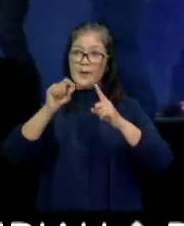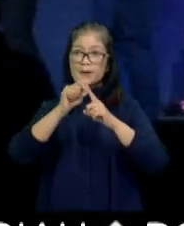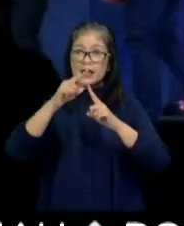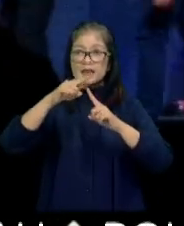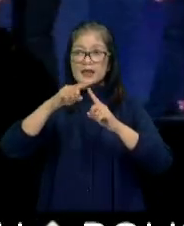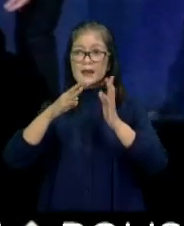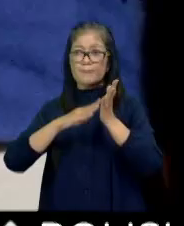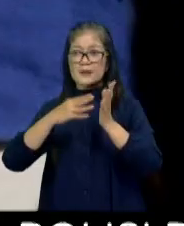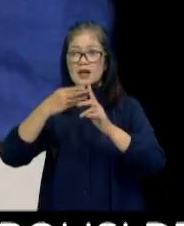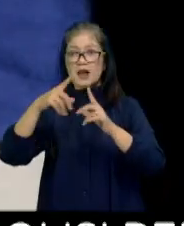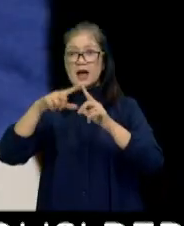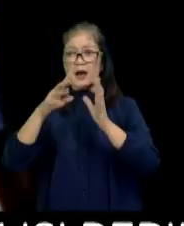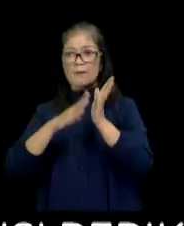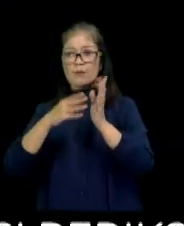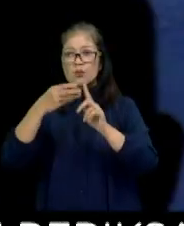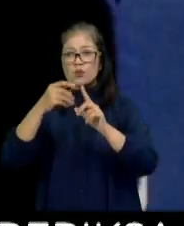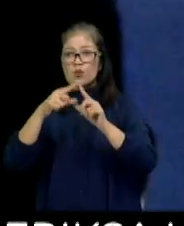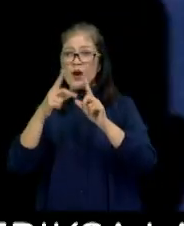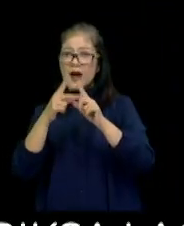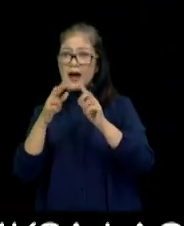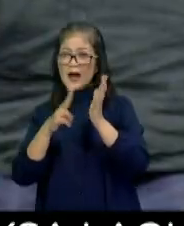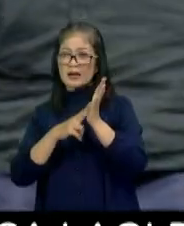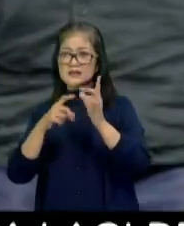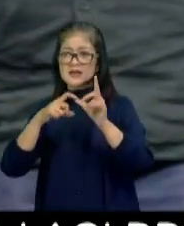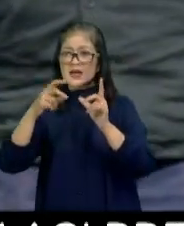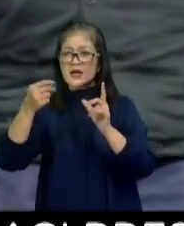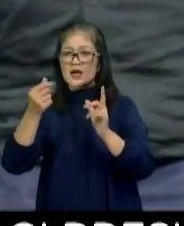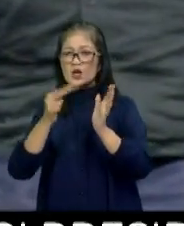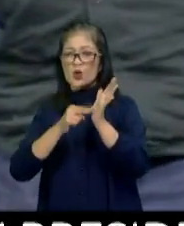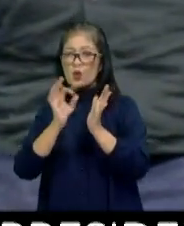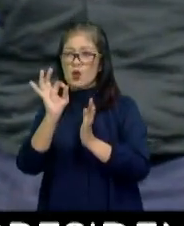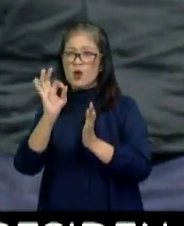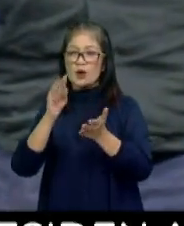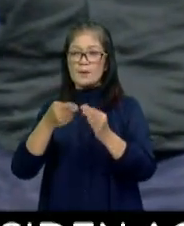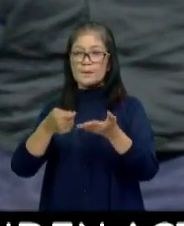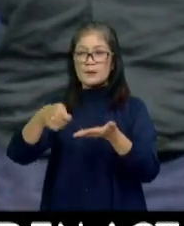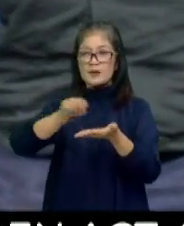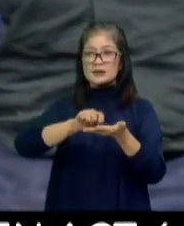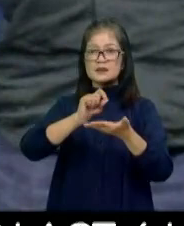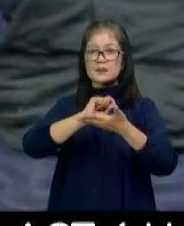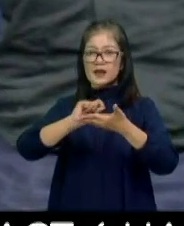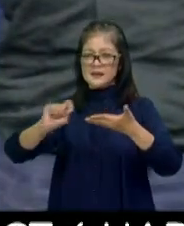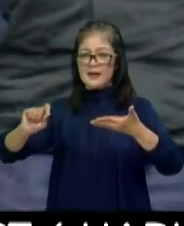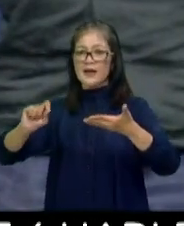melakukan penandatanganan nota kesepahaman dengan Universitas Jenderal Sudirman dan Universitas Nahdlatul